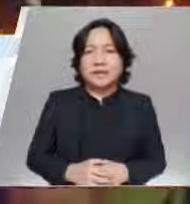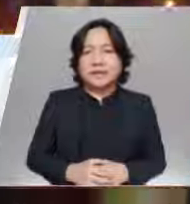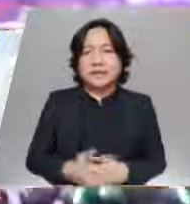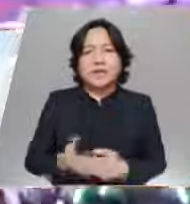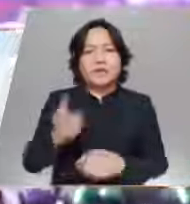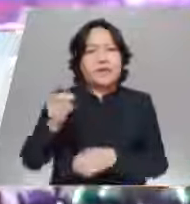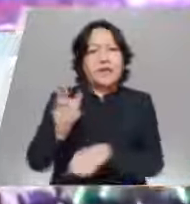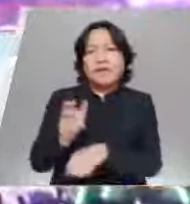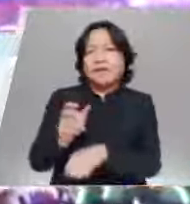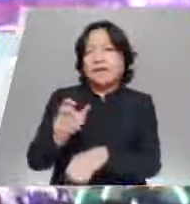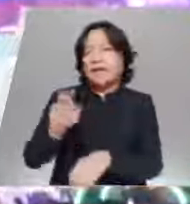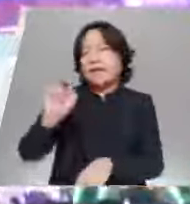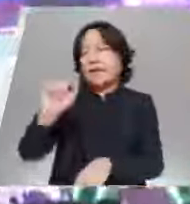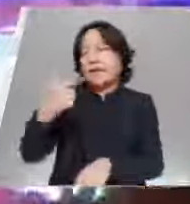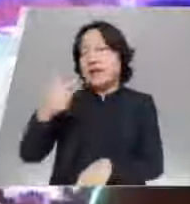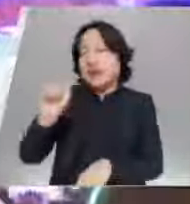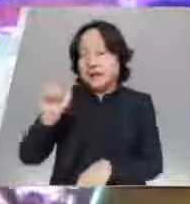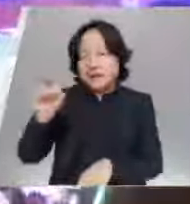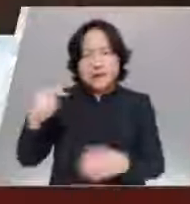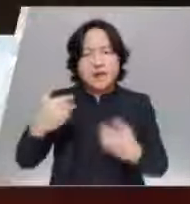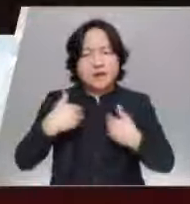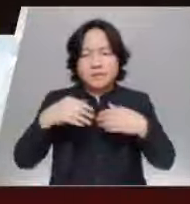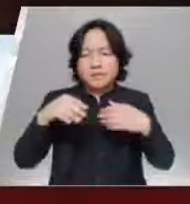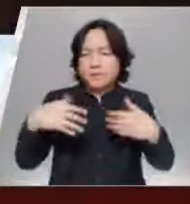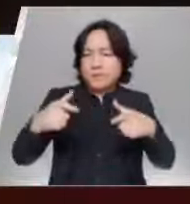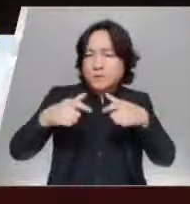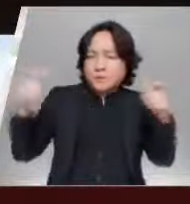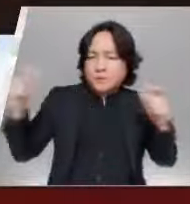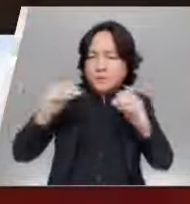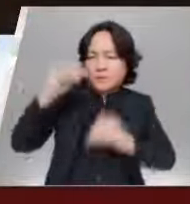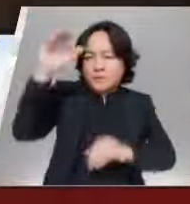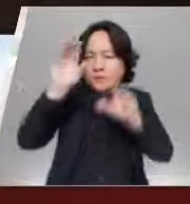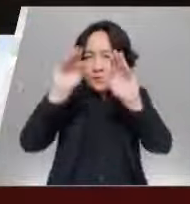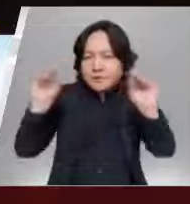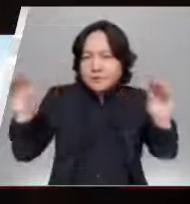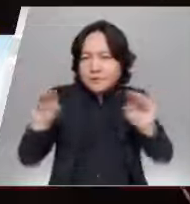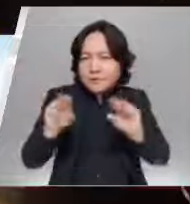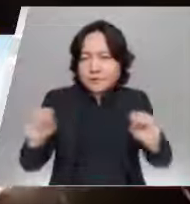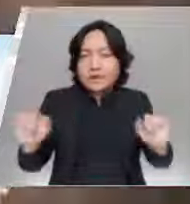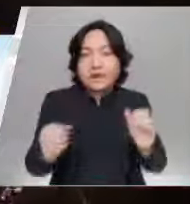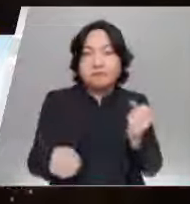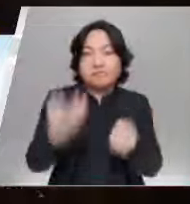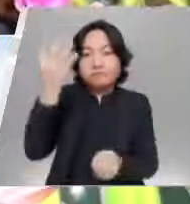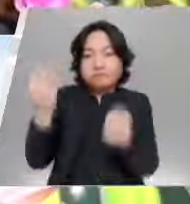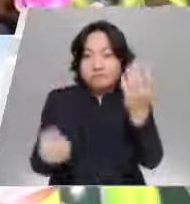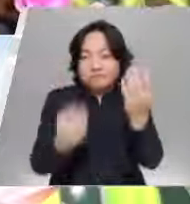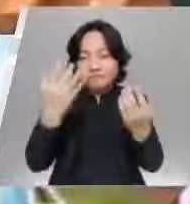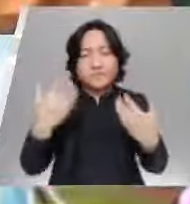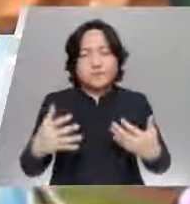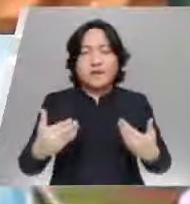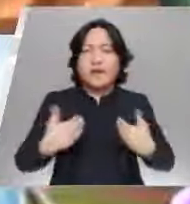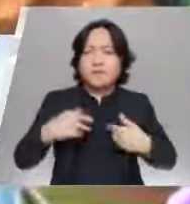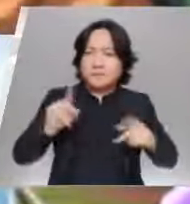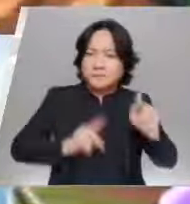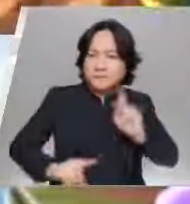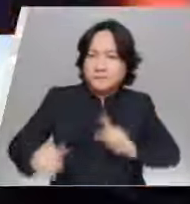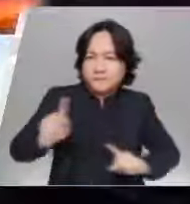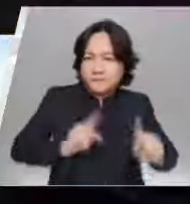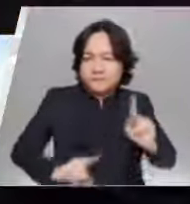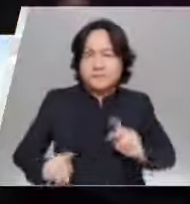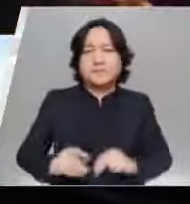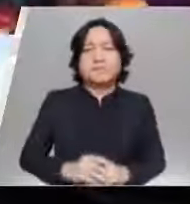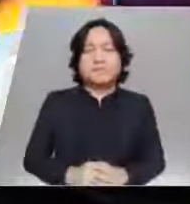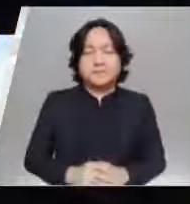pa ng confetti at bonggang fireworks display. Meron ding performances ng mga nakabihis